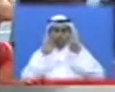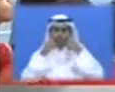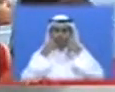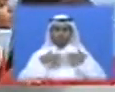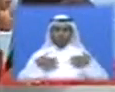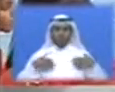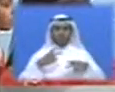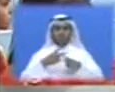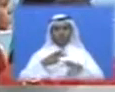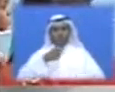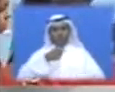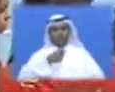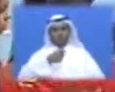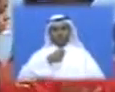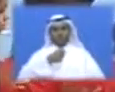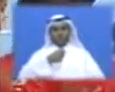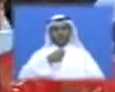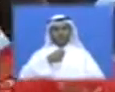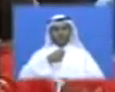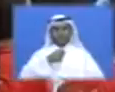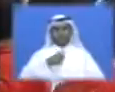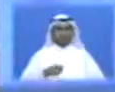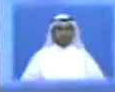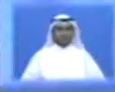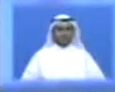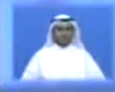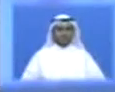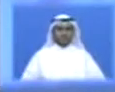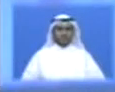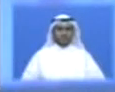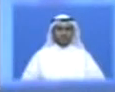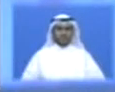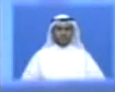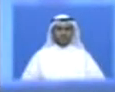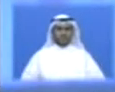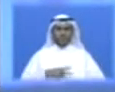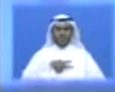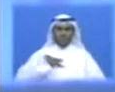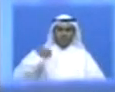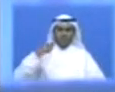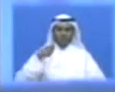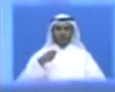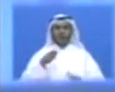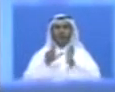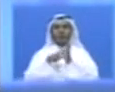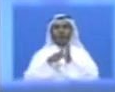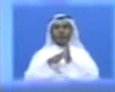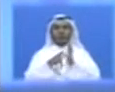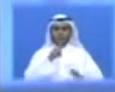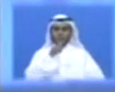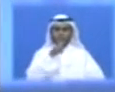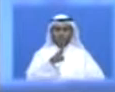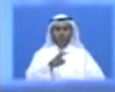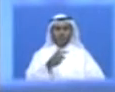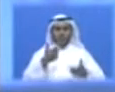ناصر الهاجري، تلفزيون دولة الكويت. حذرت وزارة المواصلات المواطنين من